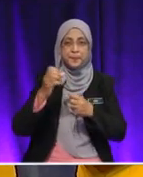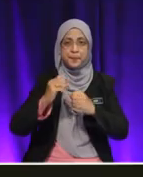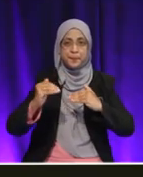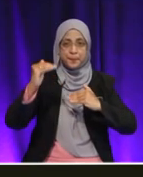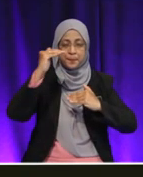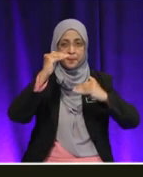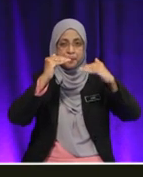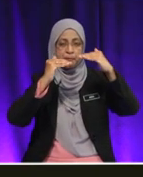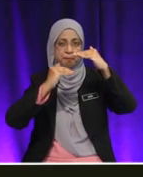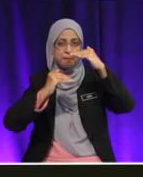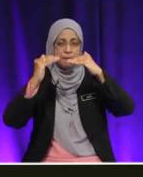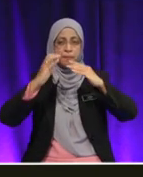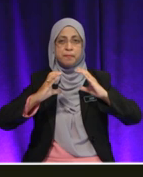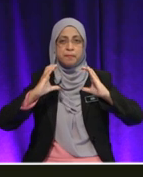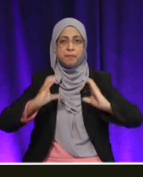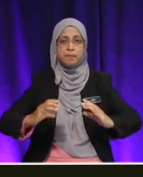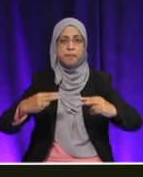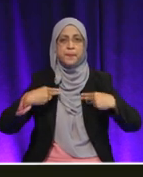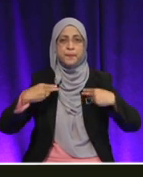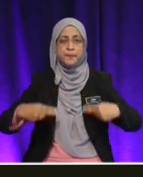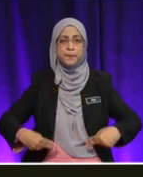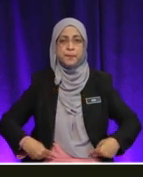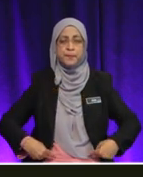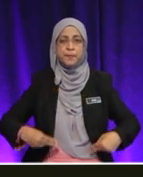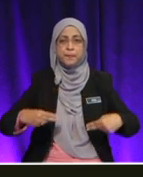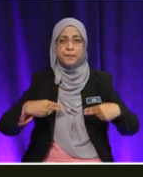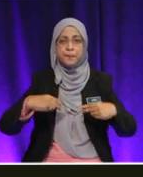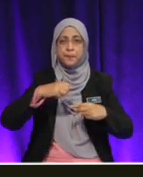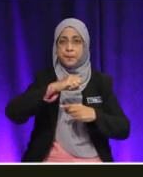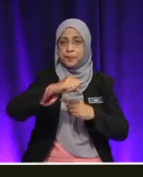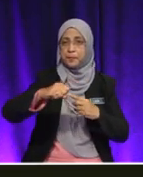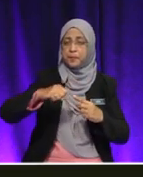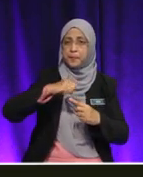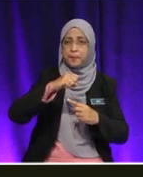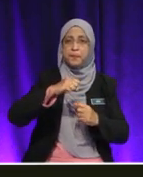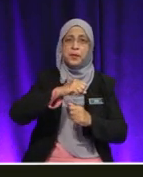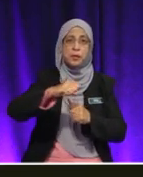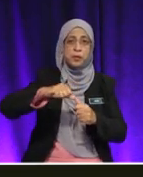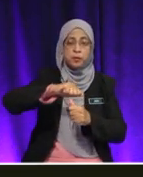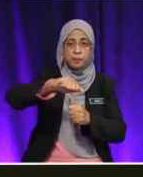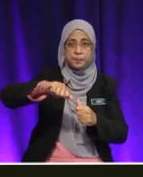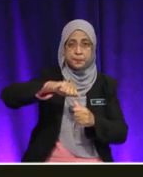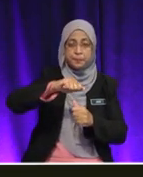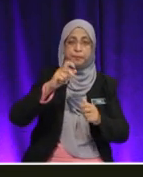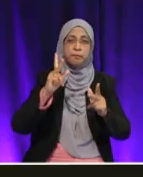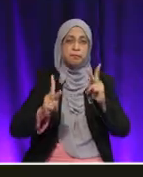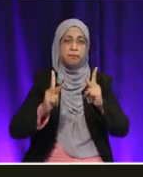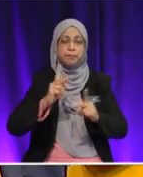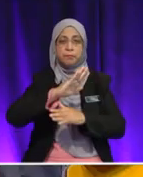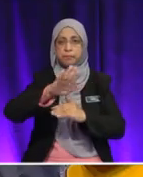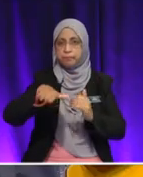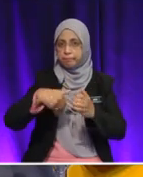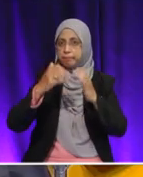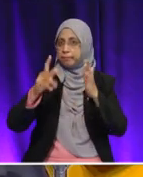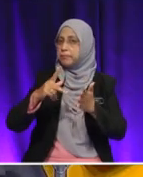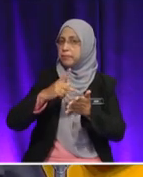sosial di sini kita boleh menyentuh tentang apa pembayaran Cukai apabila setiap warga negara membayar Cukai Cukai itu